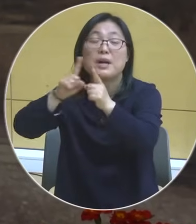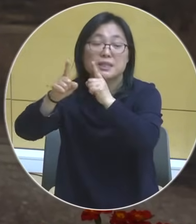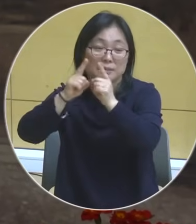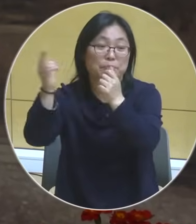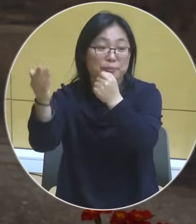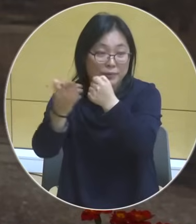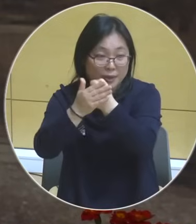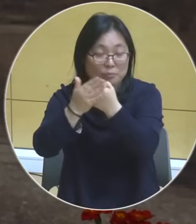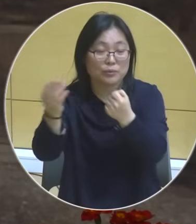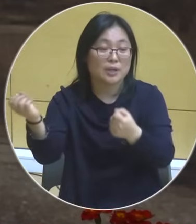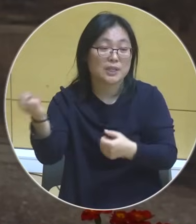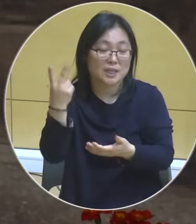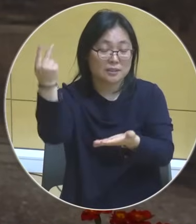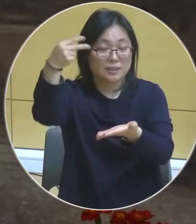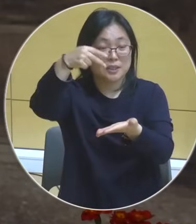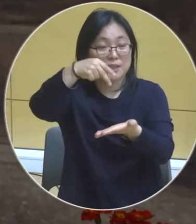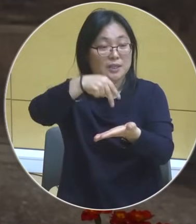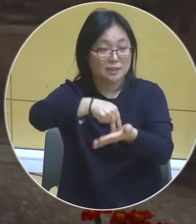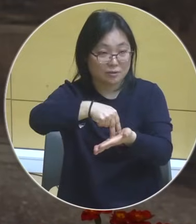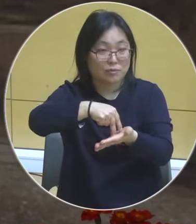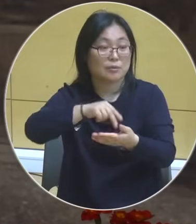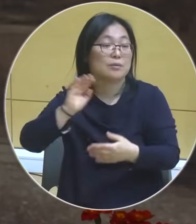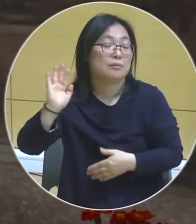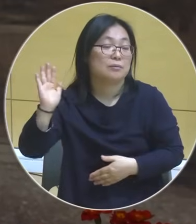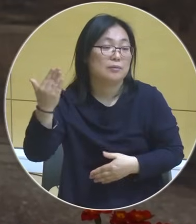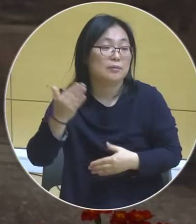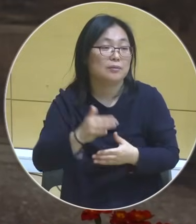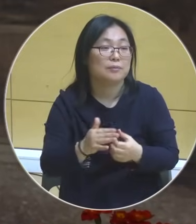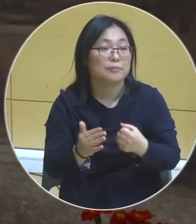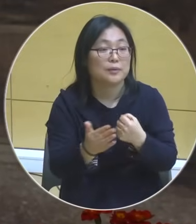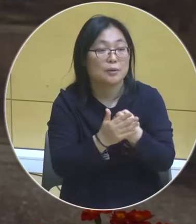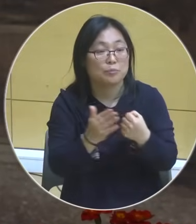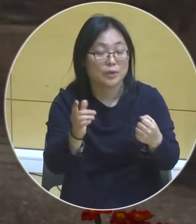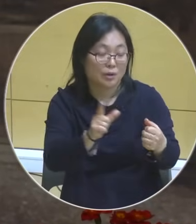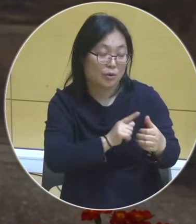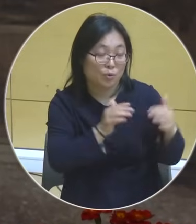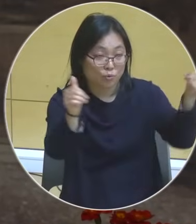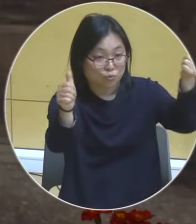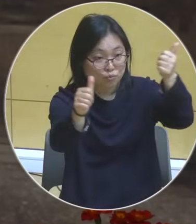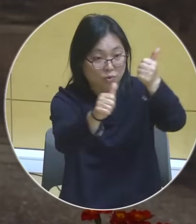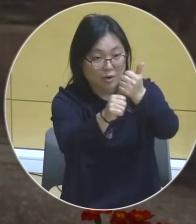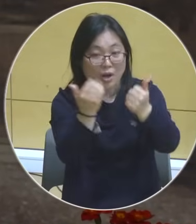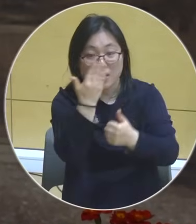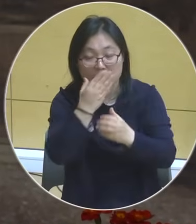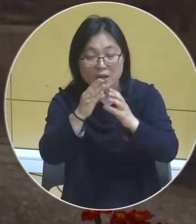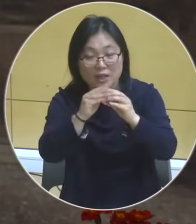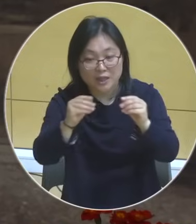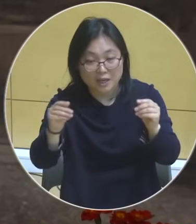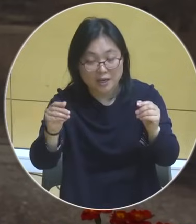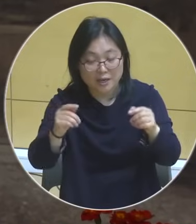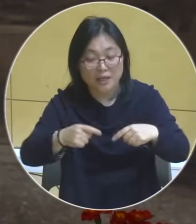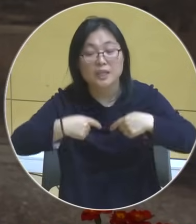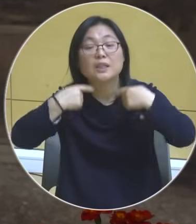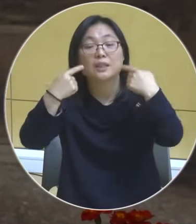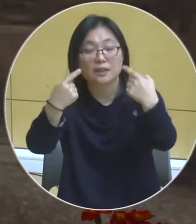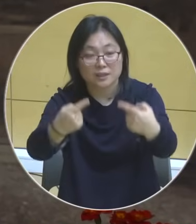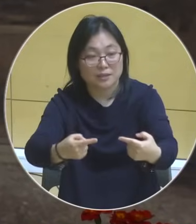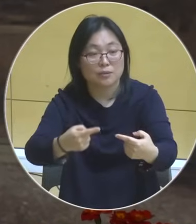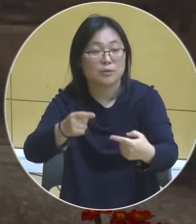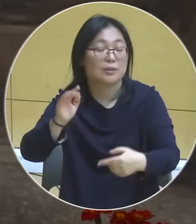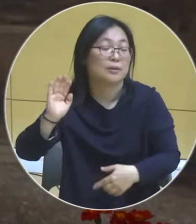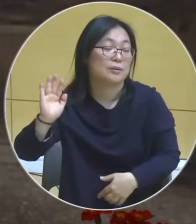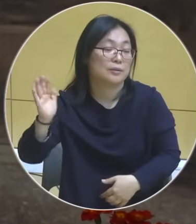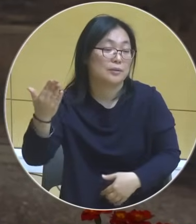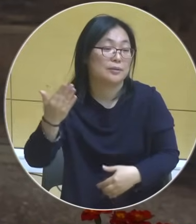말씀 때문에 그는 다시 일어설 수가 있게 된 겁니다. 그래서 그는 가나안 땅에서 가나안 땅으로 들어가게 된